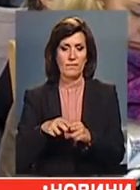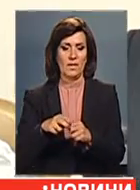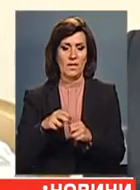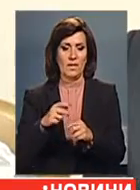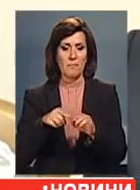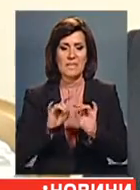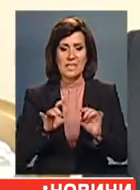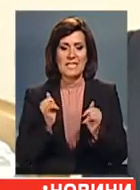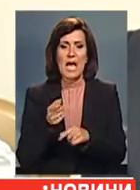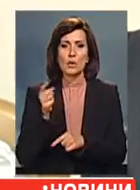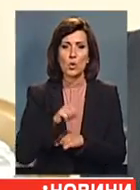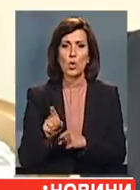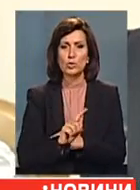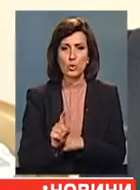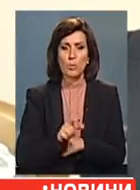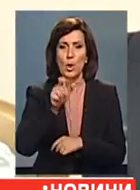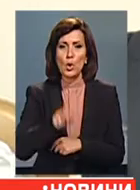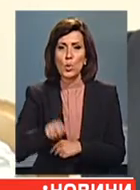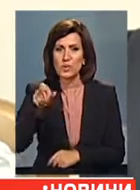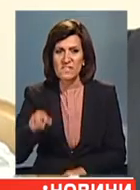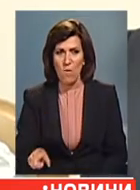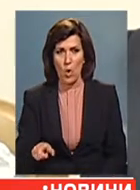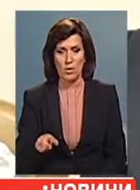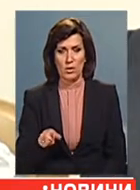даємо ці свідчення тільки для того, щоб людство